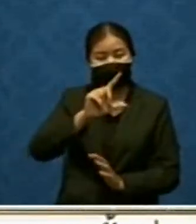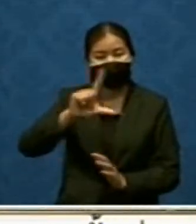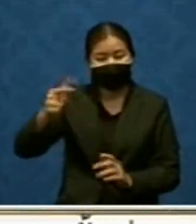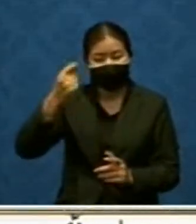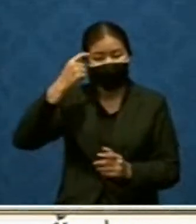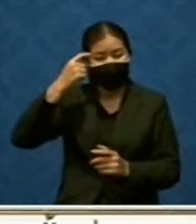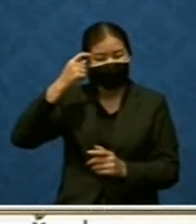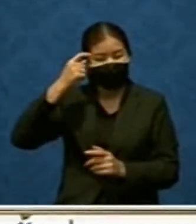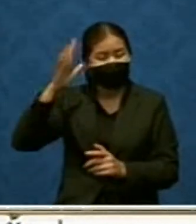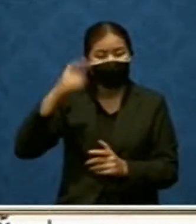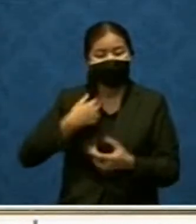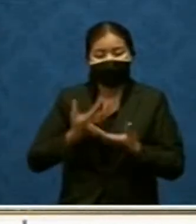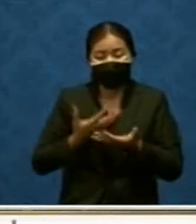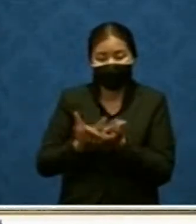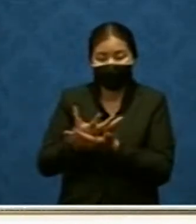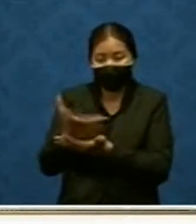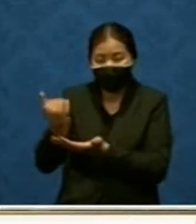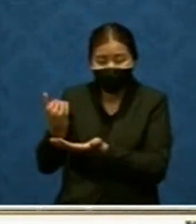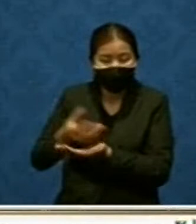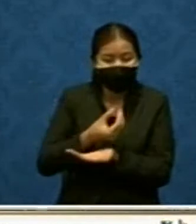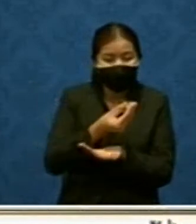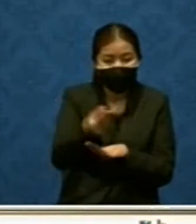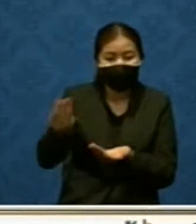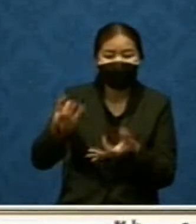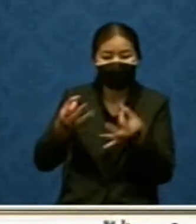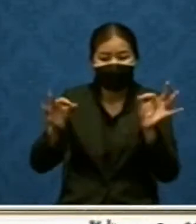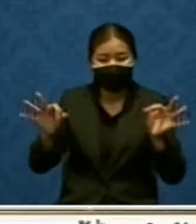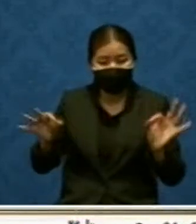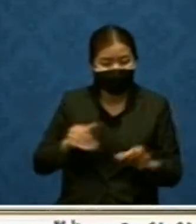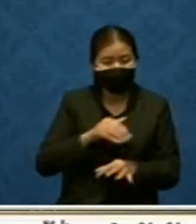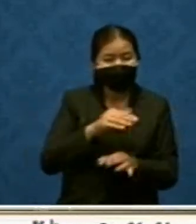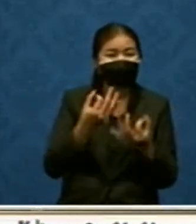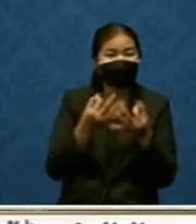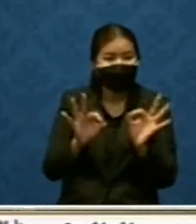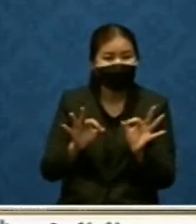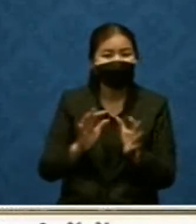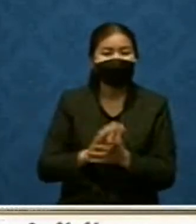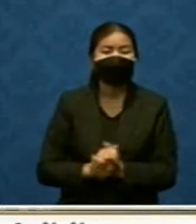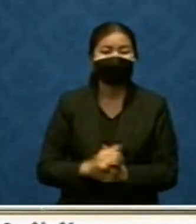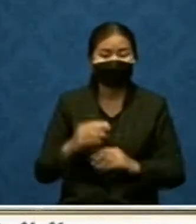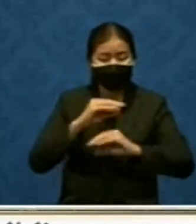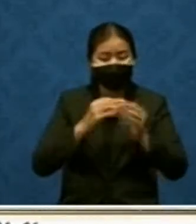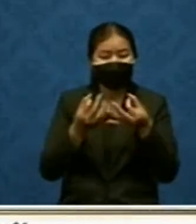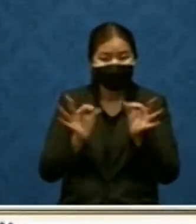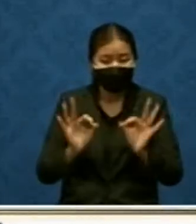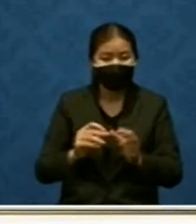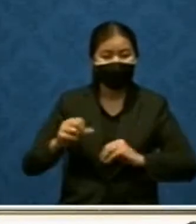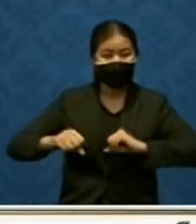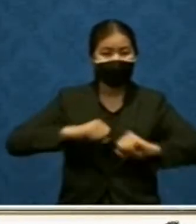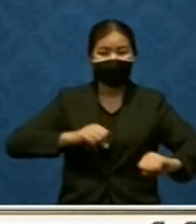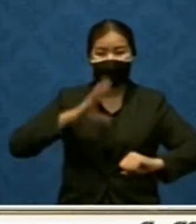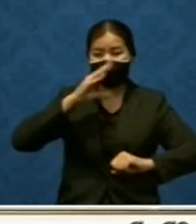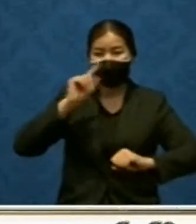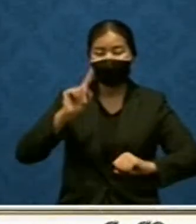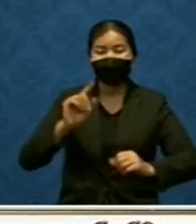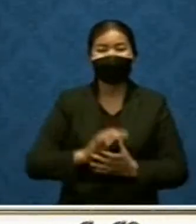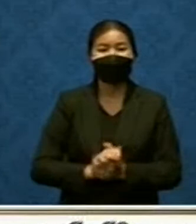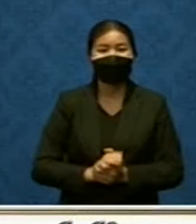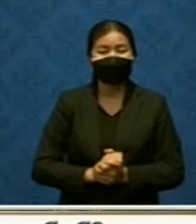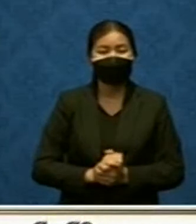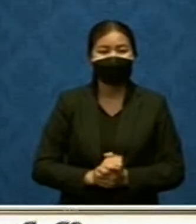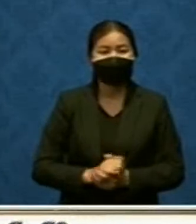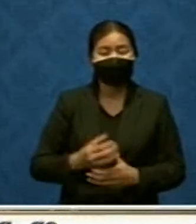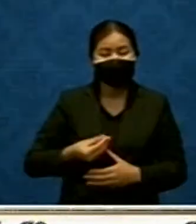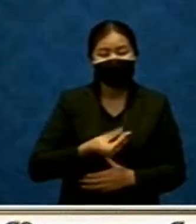ก แจก แจก หาเงินอย่ไร ช่วยบอกหนวยเธอแลธรมฐานครับไว้รเขาเรีกไยไ รไฮะแตในยกตงนธ